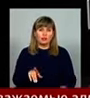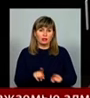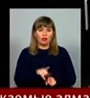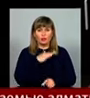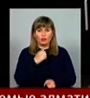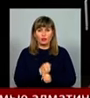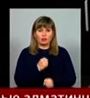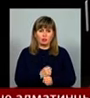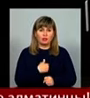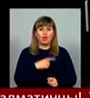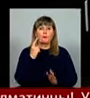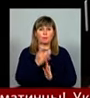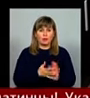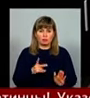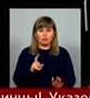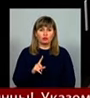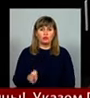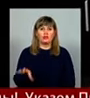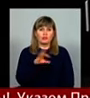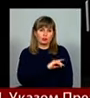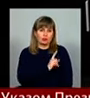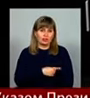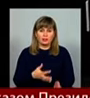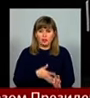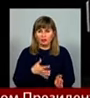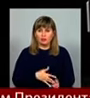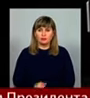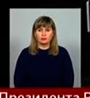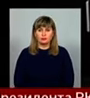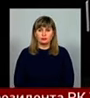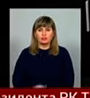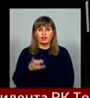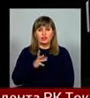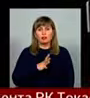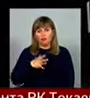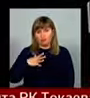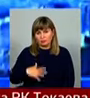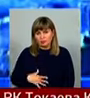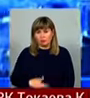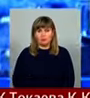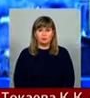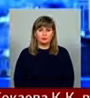много. Но я понимаю, что на все сил не хватает. Надо быть терпеливыми.